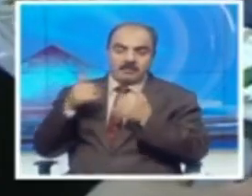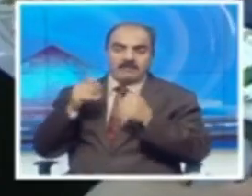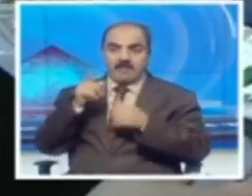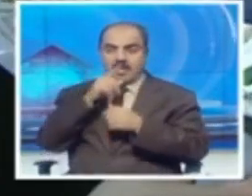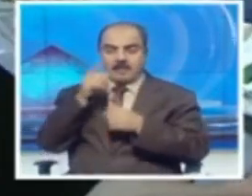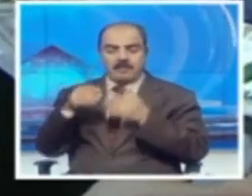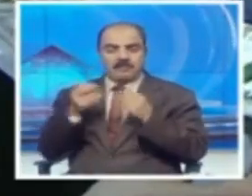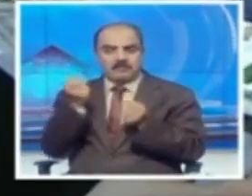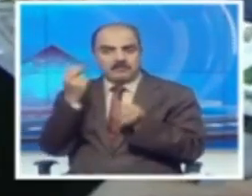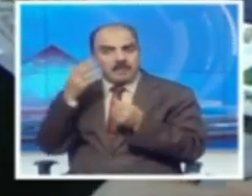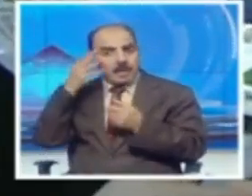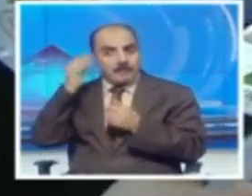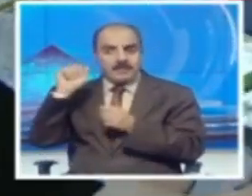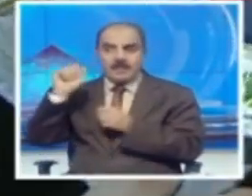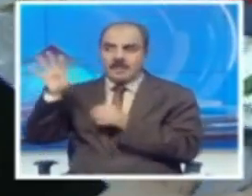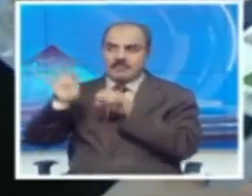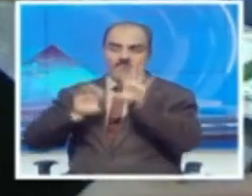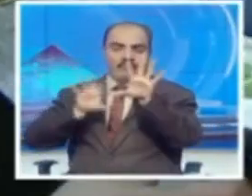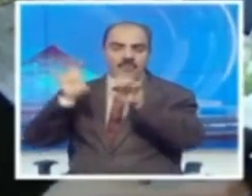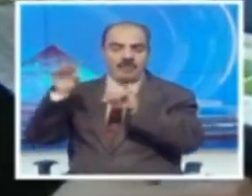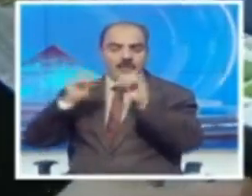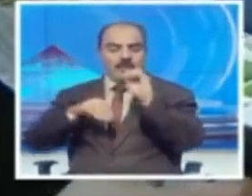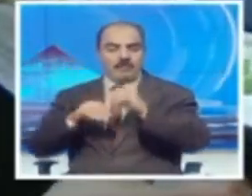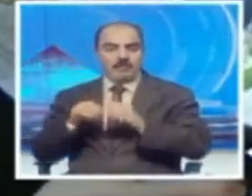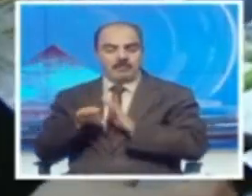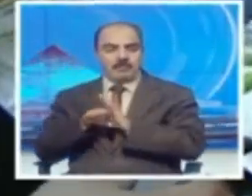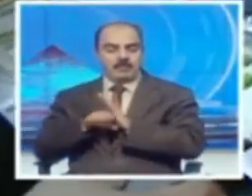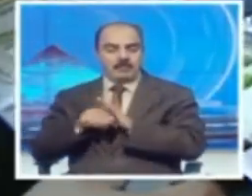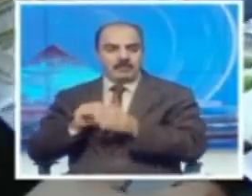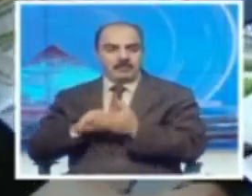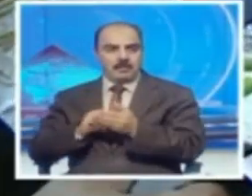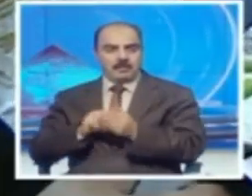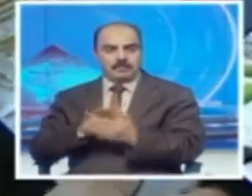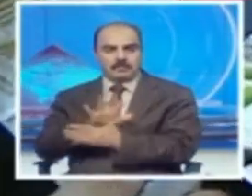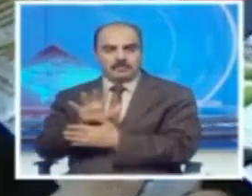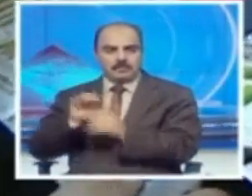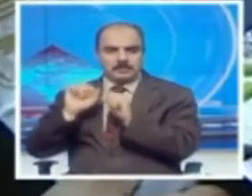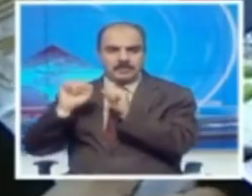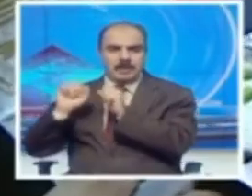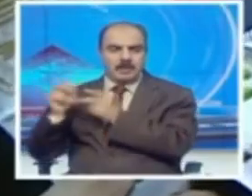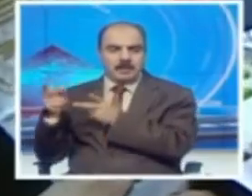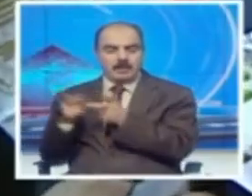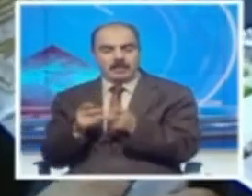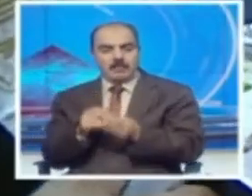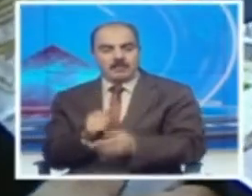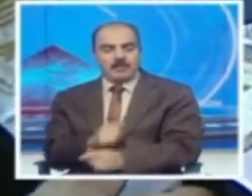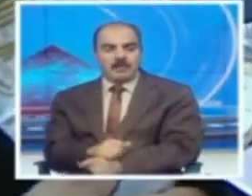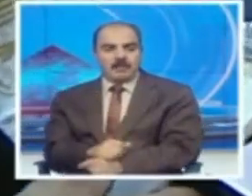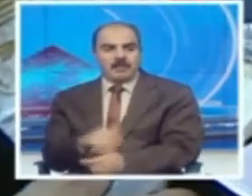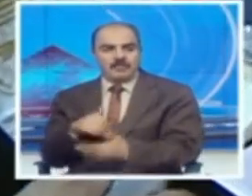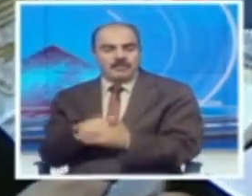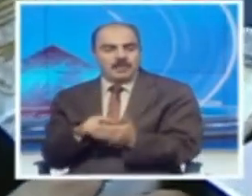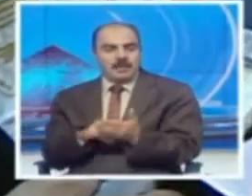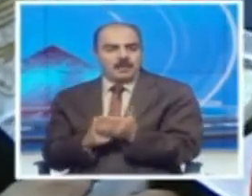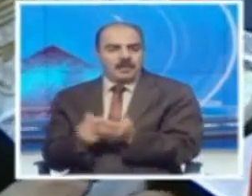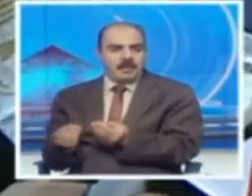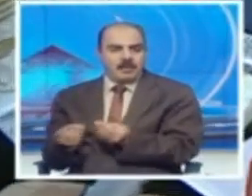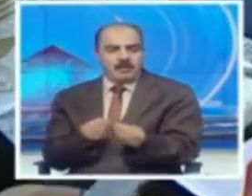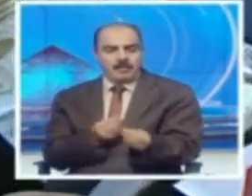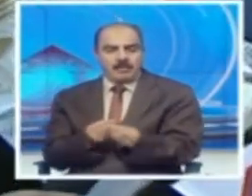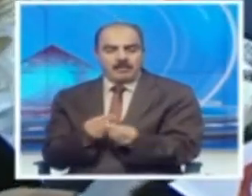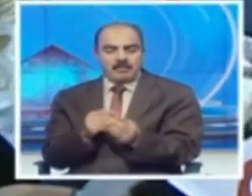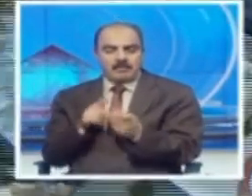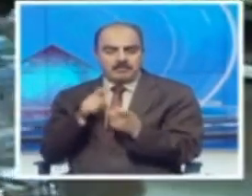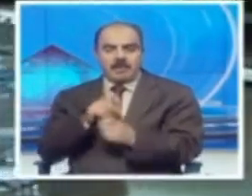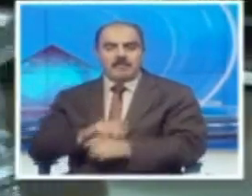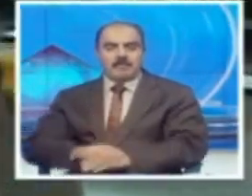عالميه هيدونا خبرات هذه الاسواق في موضوع مشاكل المتعلقة بالمناخ وازاي شركات التأمين تقدر انها تواجه